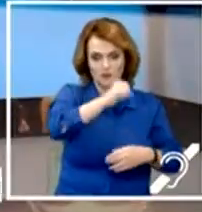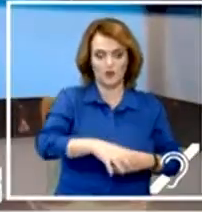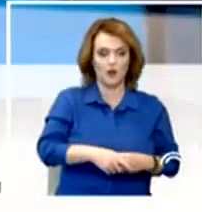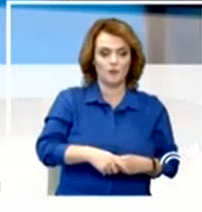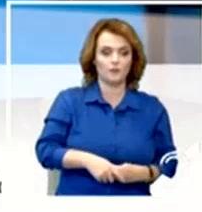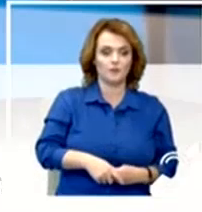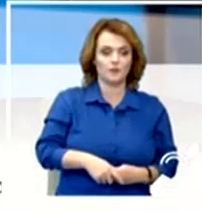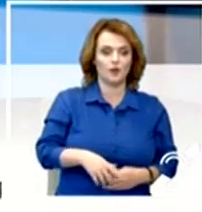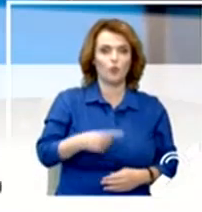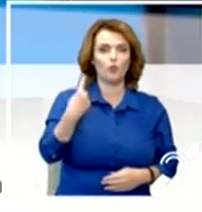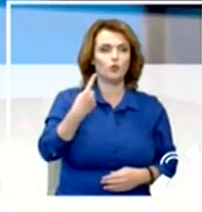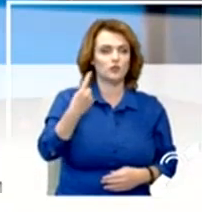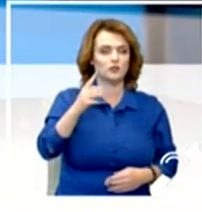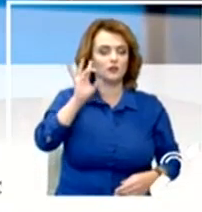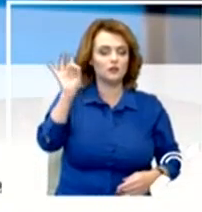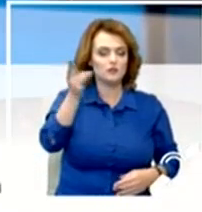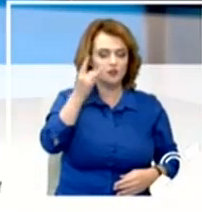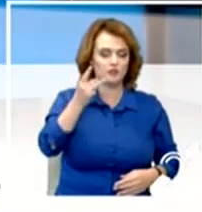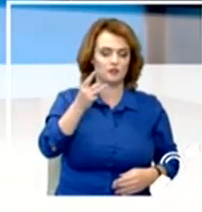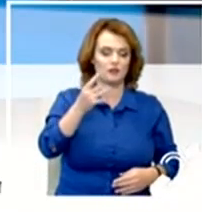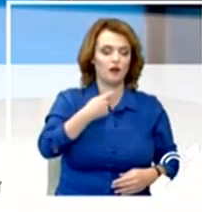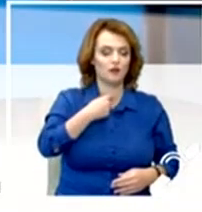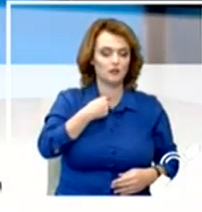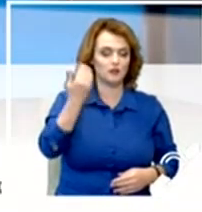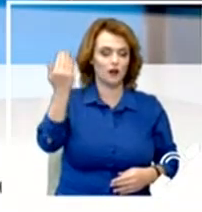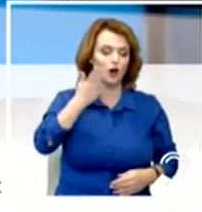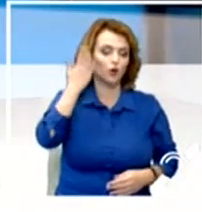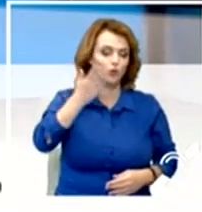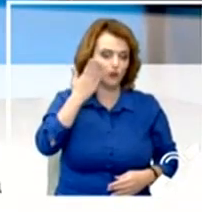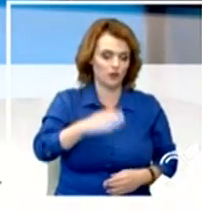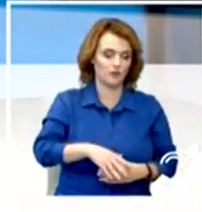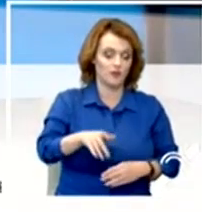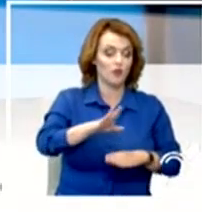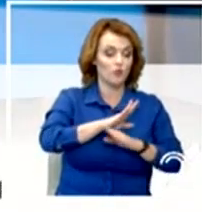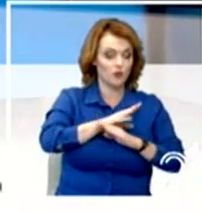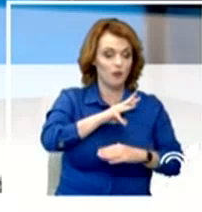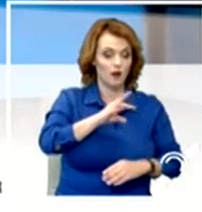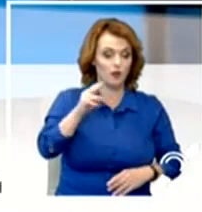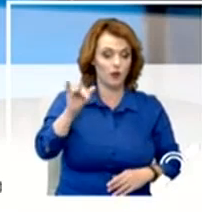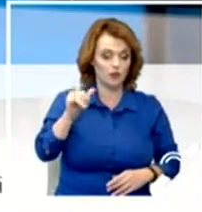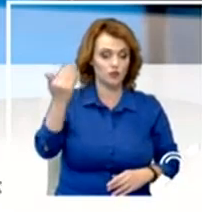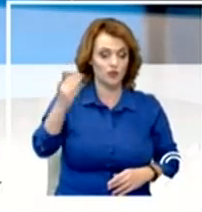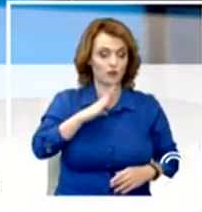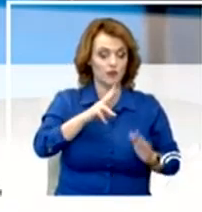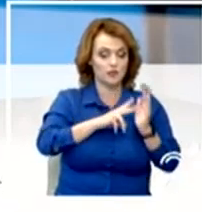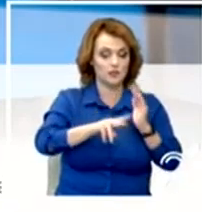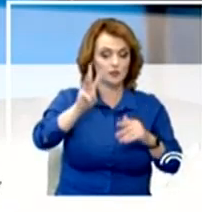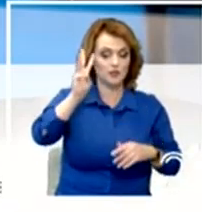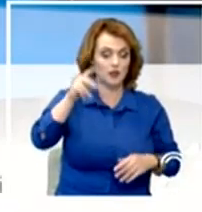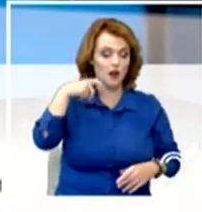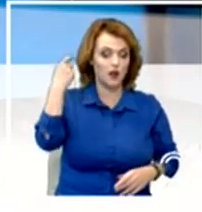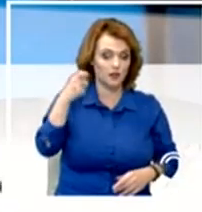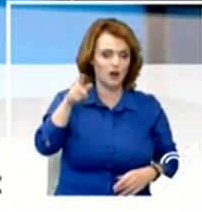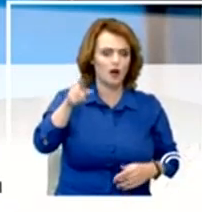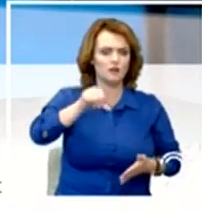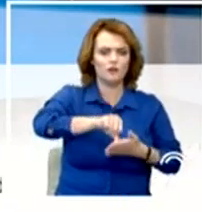Una dintre cele mai mari voci ale României, soprana Mariana Nicolescu, a murit ieri la vârsta de 73 de ani. Artista a cântat